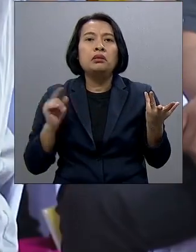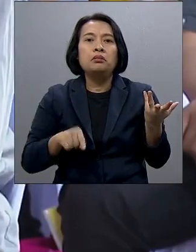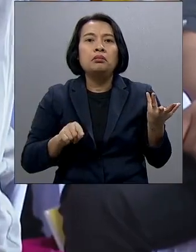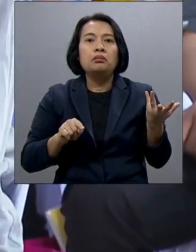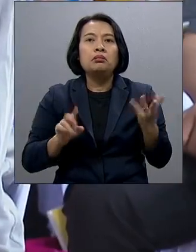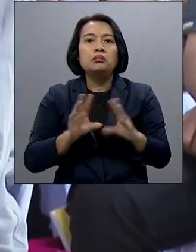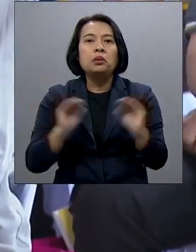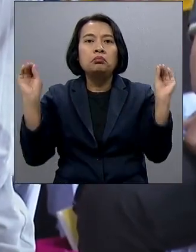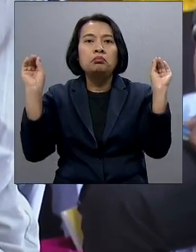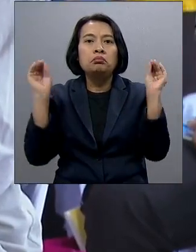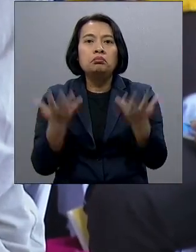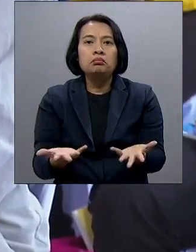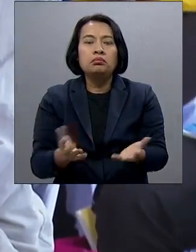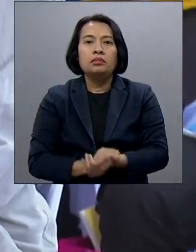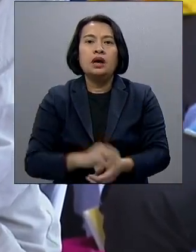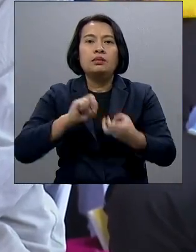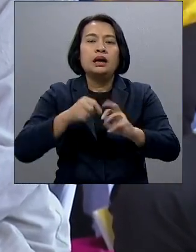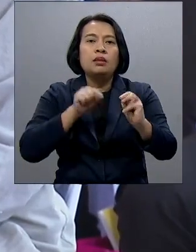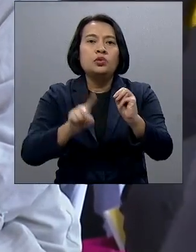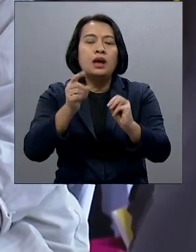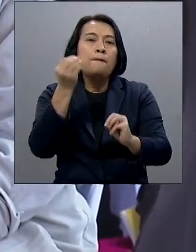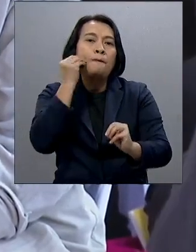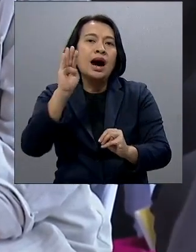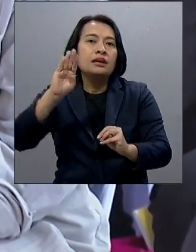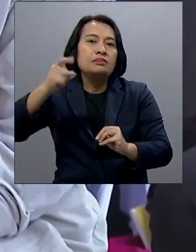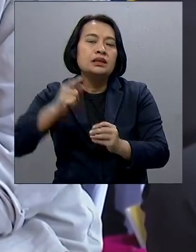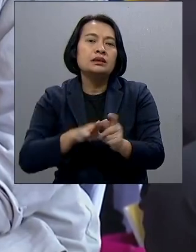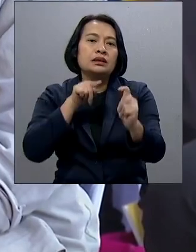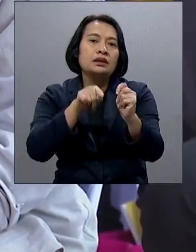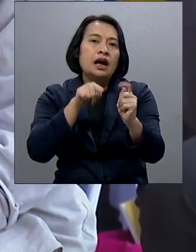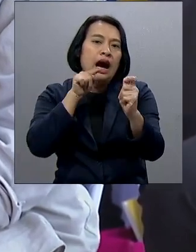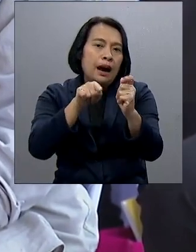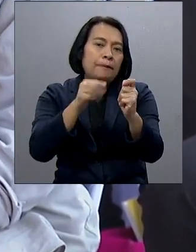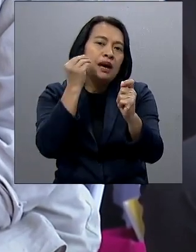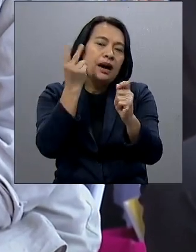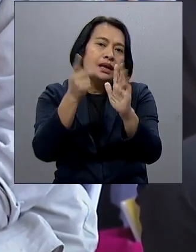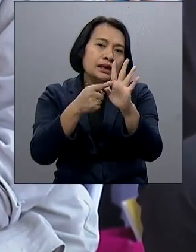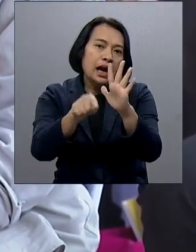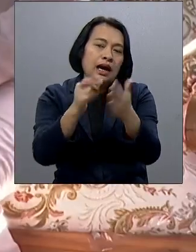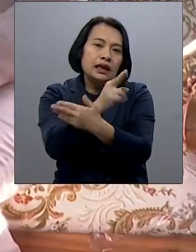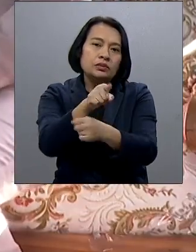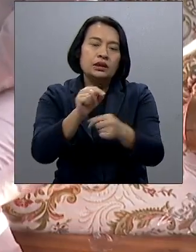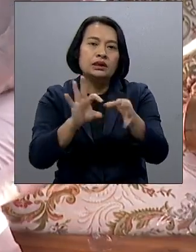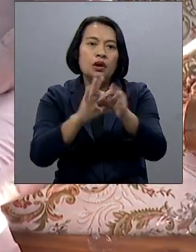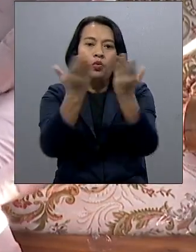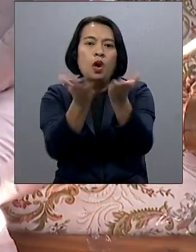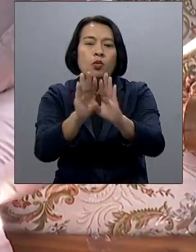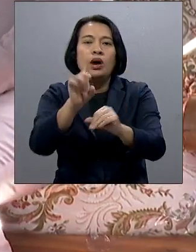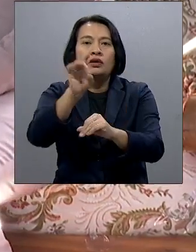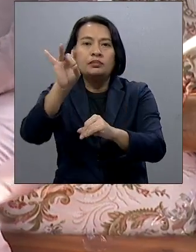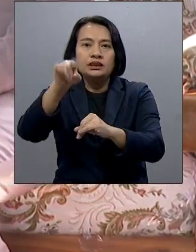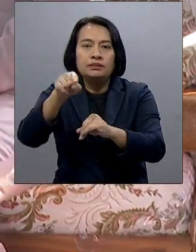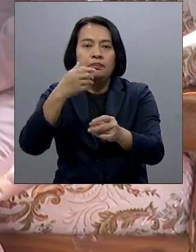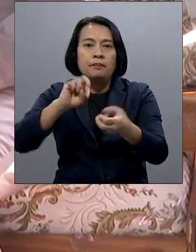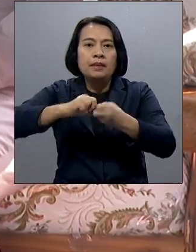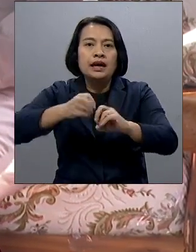ปัญหาของชาวบ้านหมู่1ตำบลบ้านบึงอำเภอบ้านคาจังหวัดราชบุรีอันนี้ก็มีกว่า180ครัวเรือนเกี่ยวกับการโอน